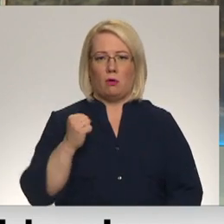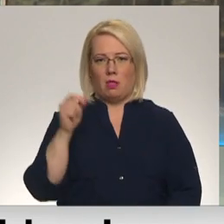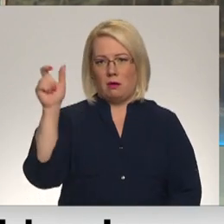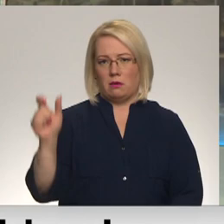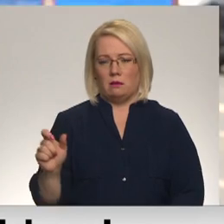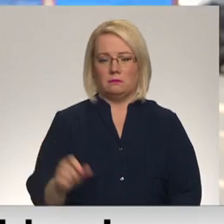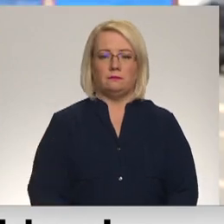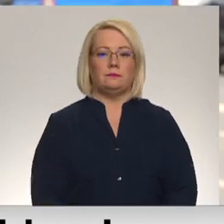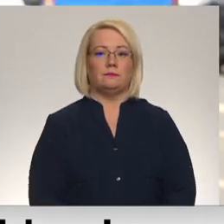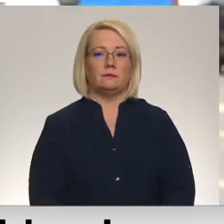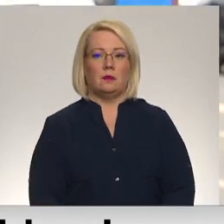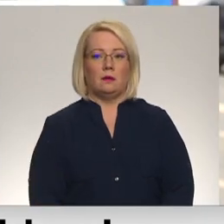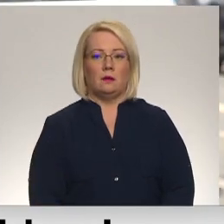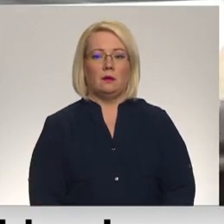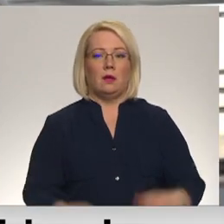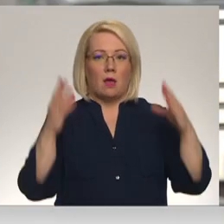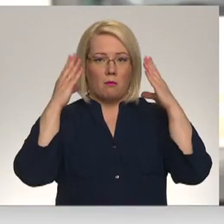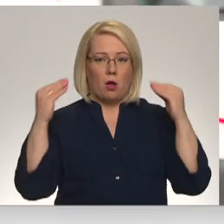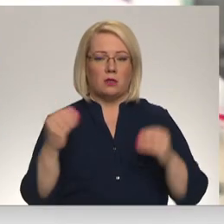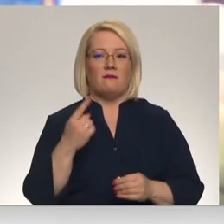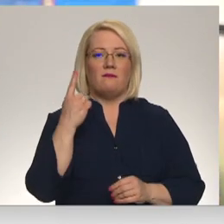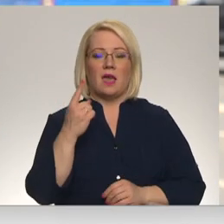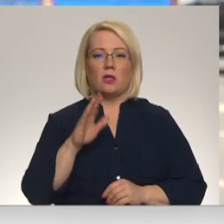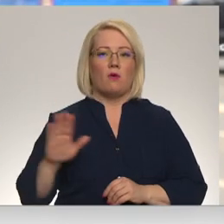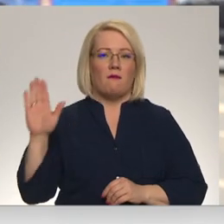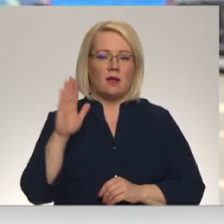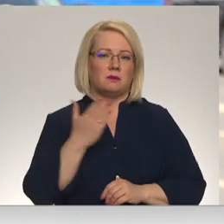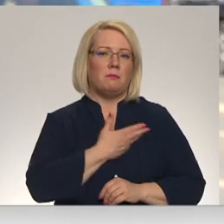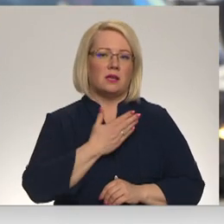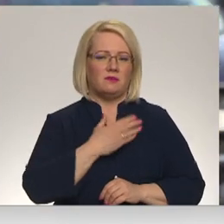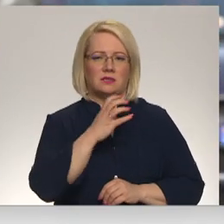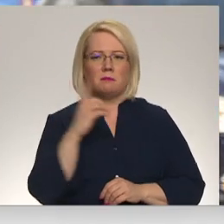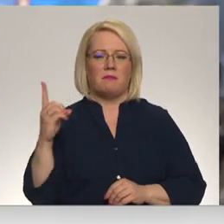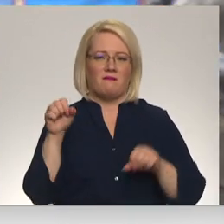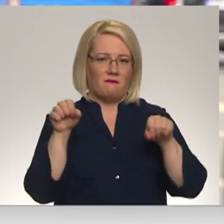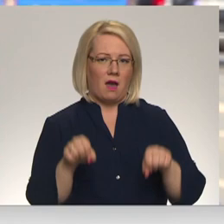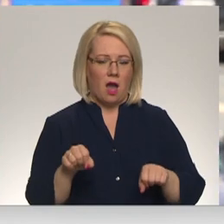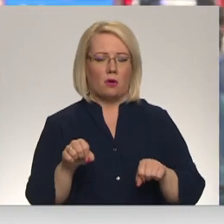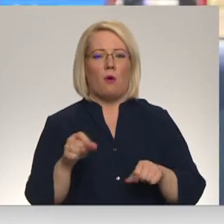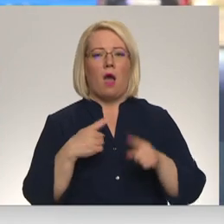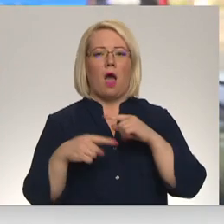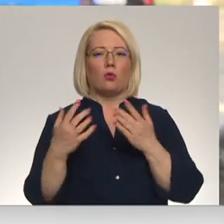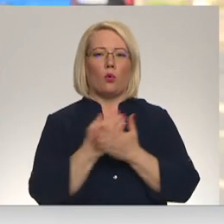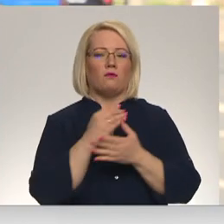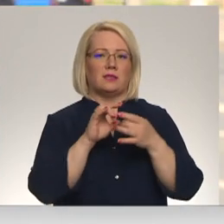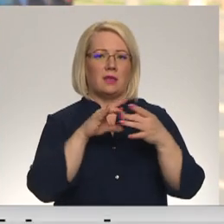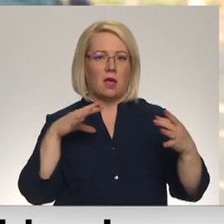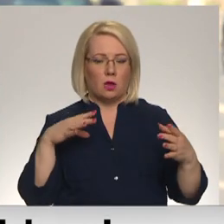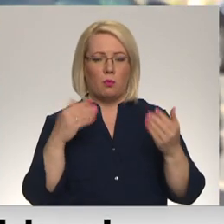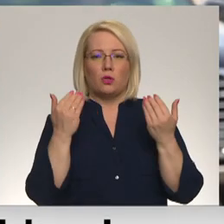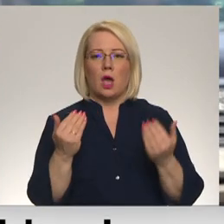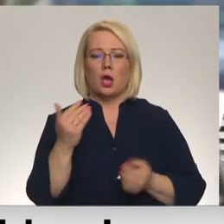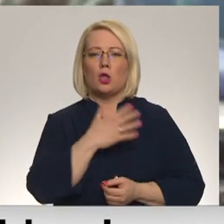Strāstiņa. Moldova ir viena no zemēm, kas ir piedzīvojusi padomju režīmu, atguvusi neatkarību un tagad